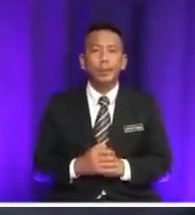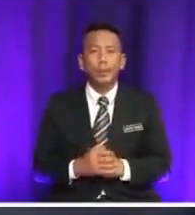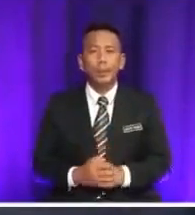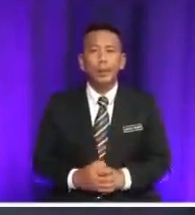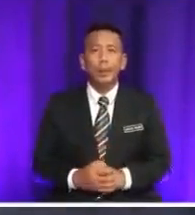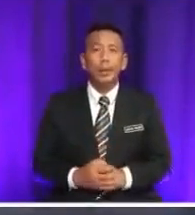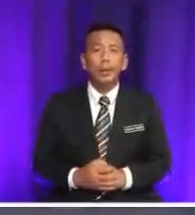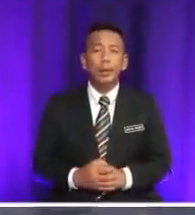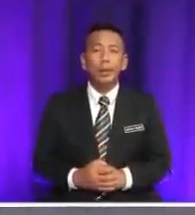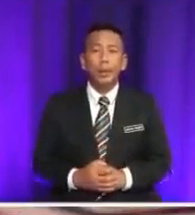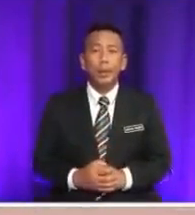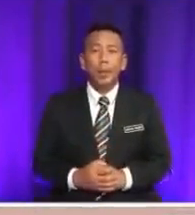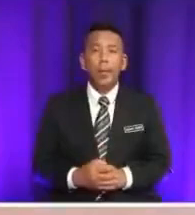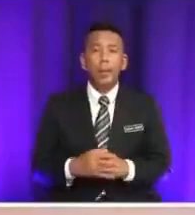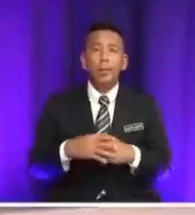oke